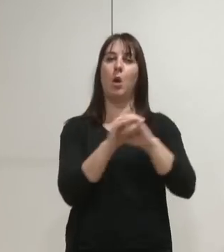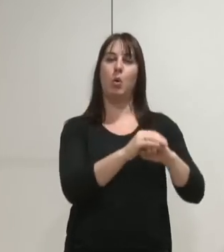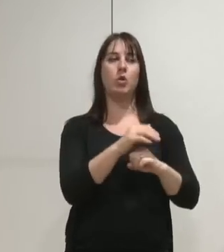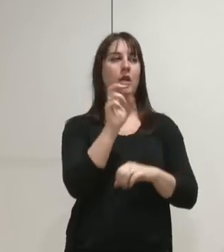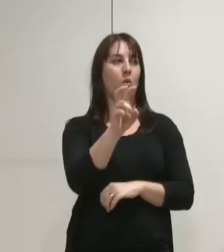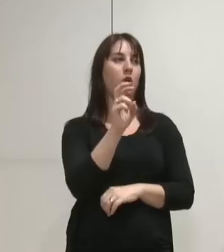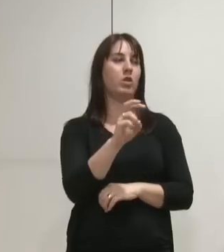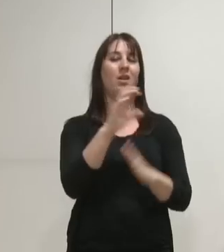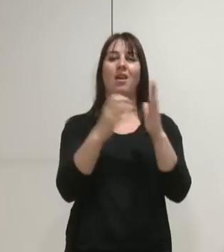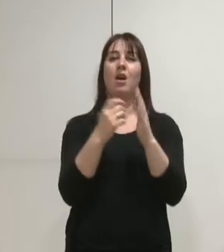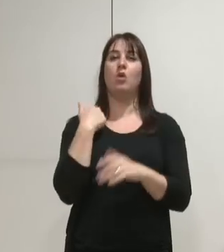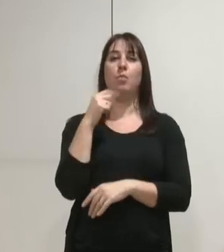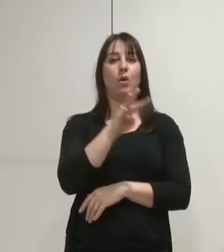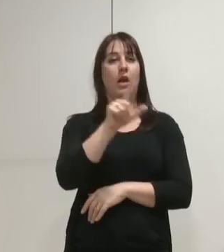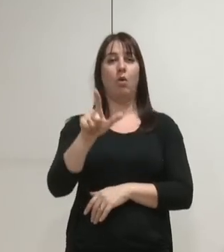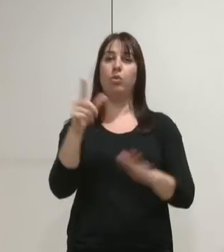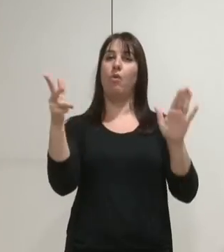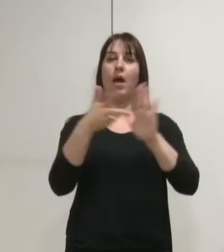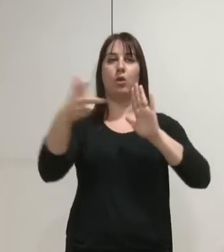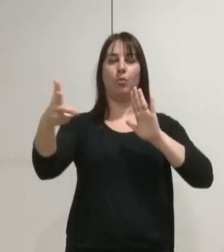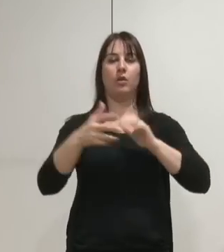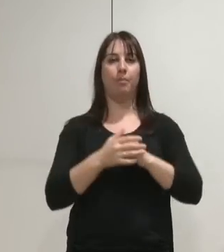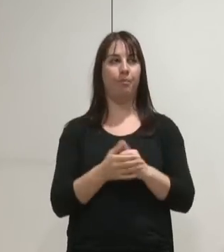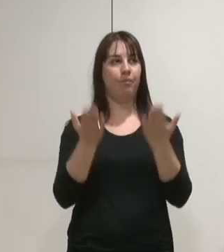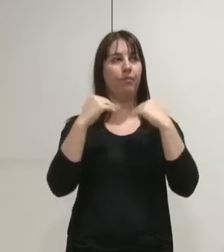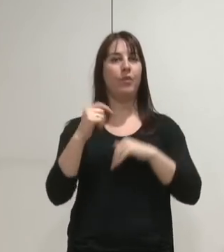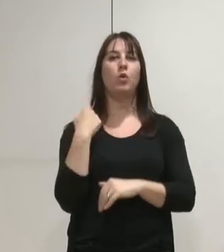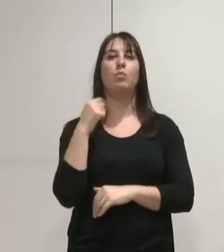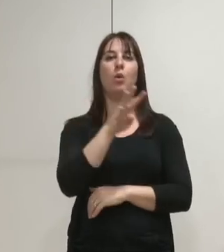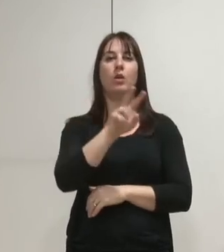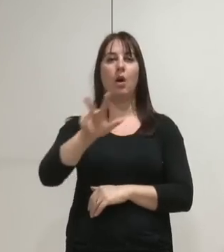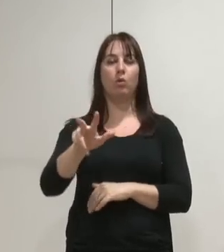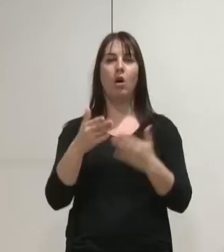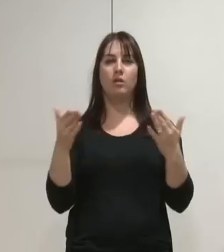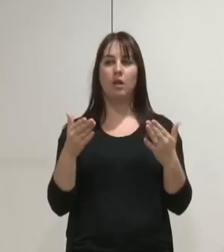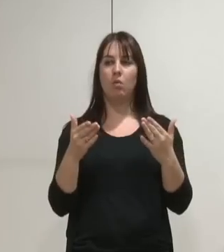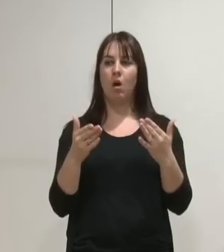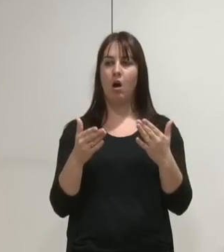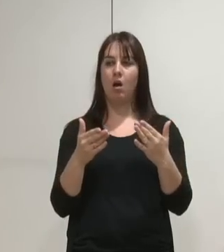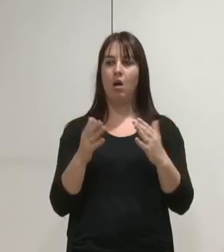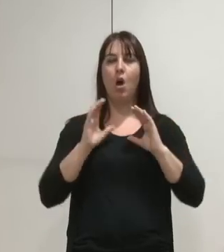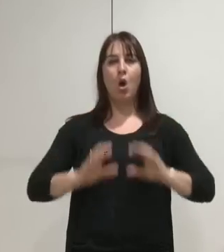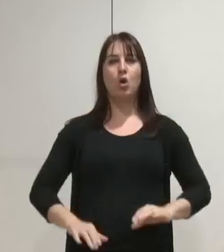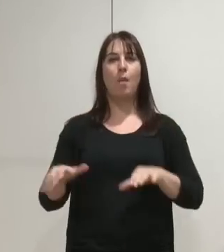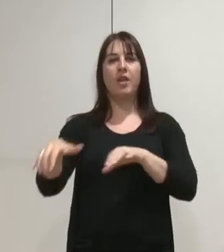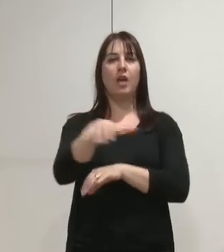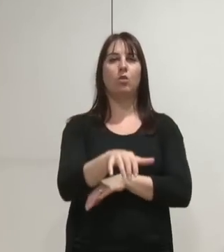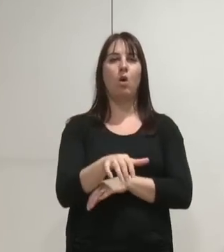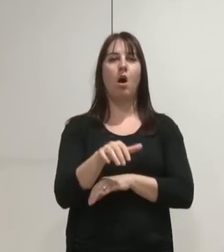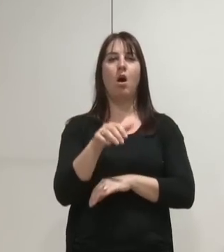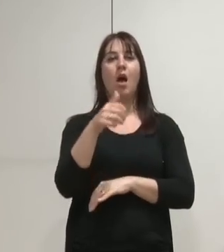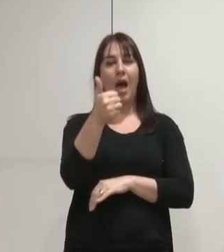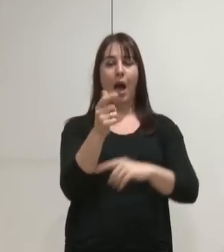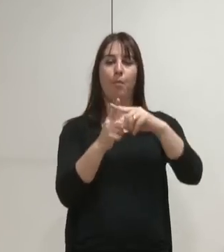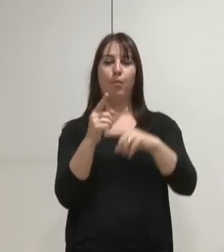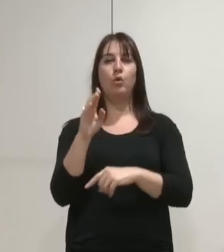délibération 42 est adopté la 43 c'est une adhésion au club des territoires un plus bio